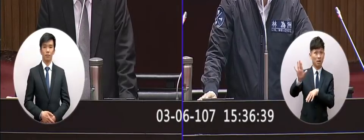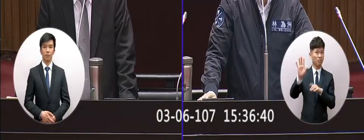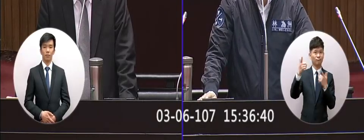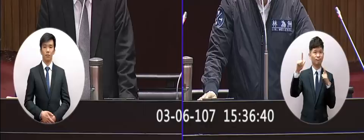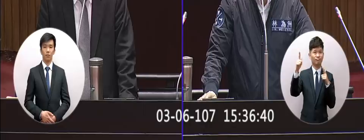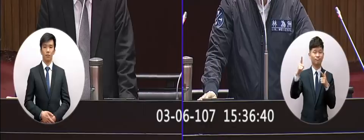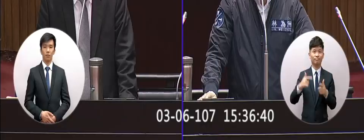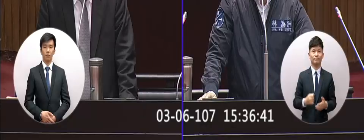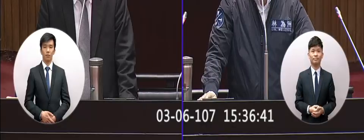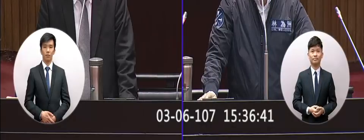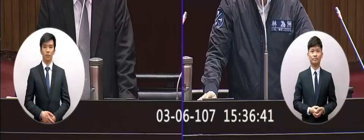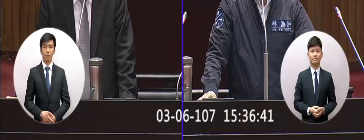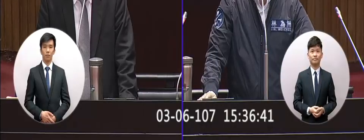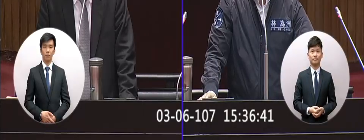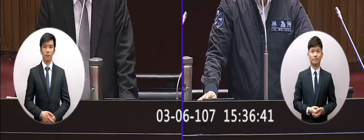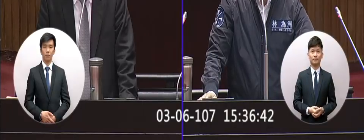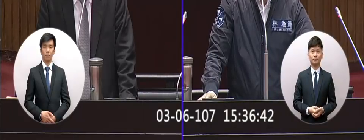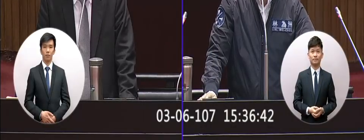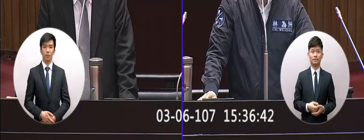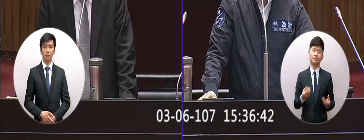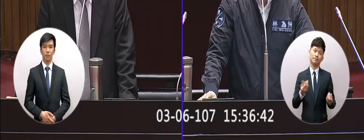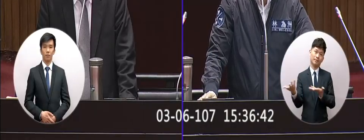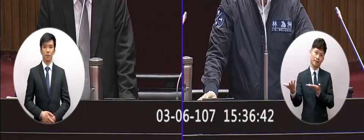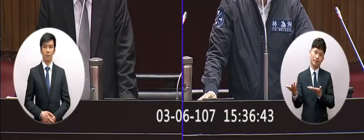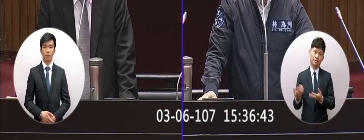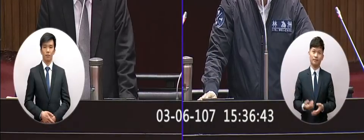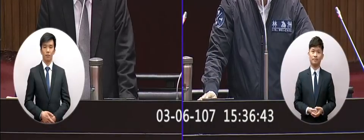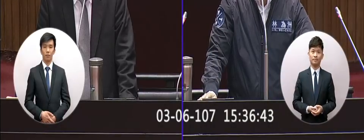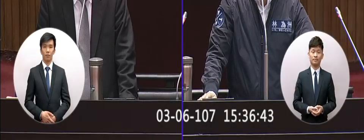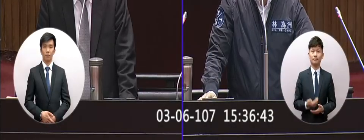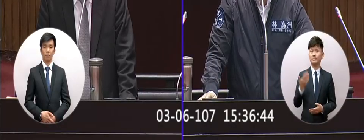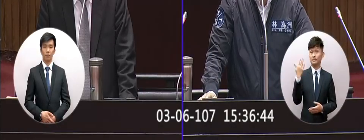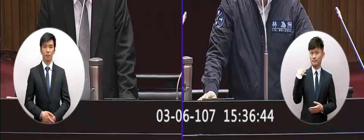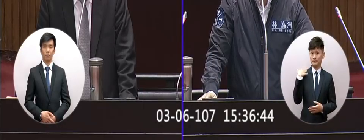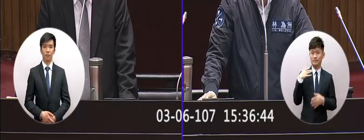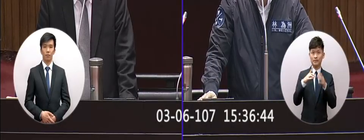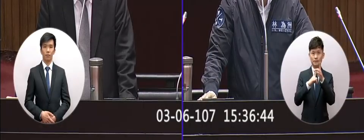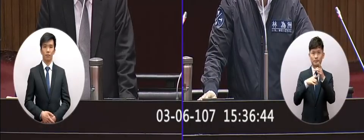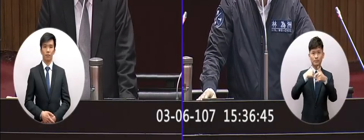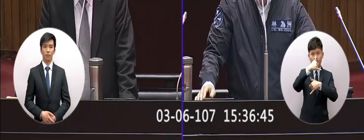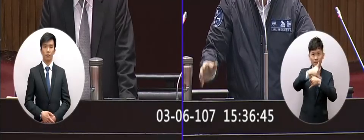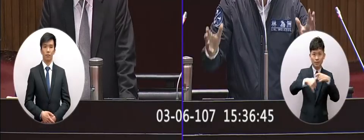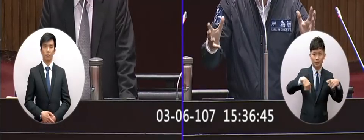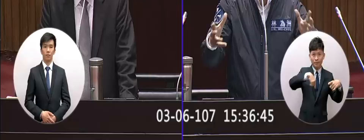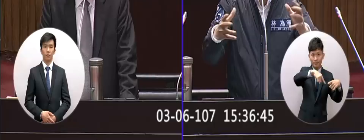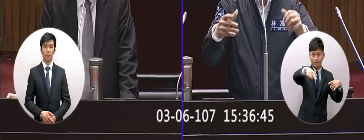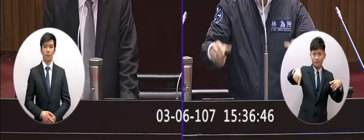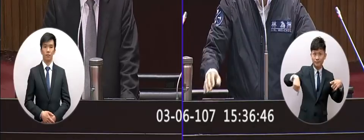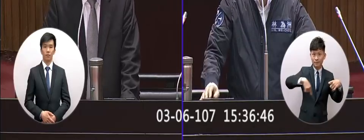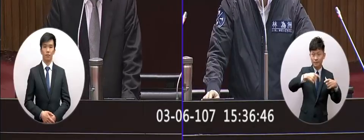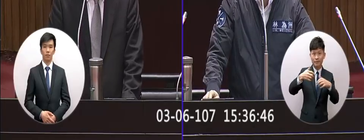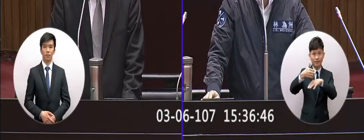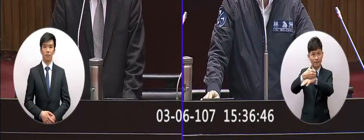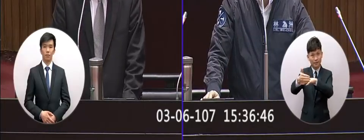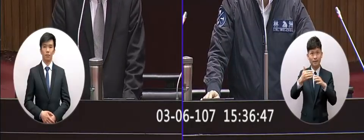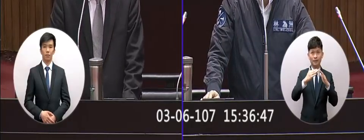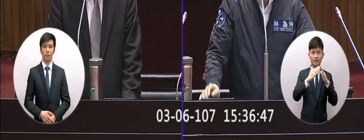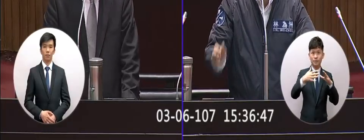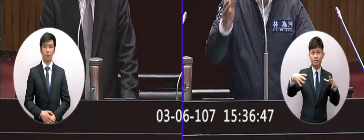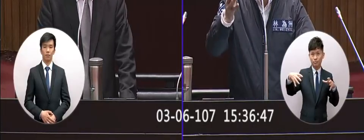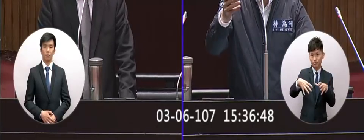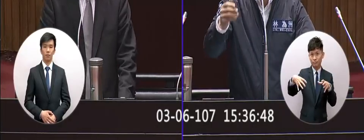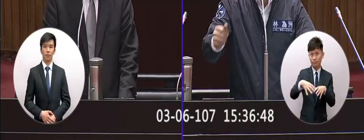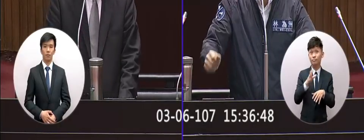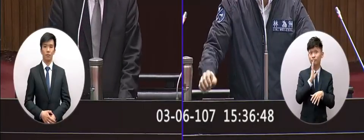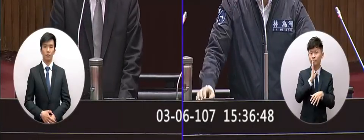产哦。那这个是也没办法哦。以往哦，新竹的生活圈哈是县市是一起的